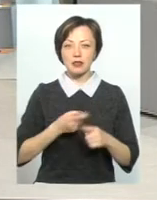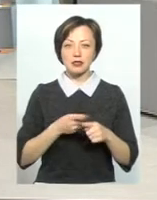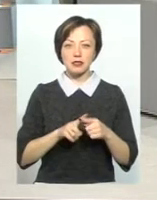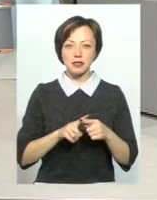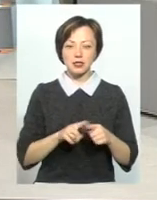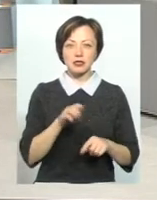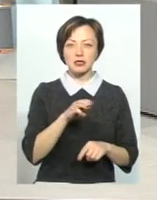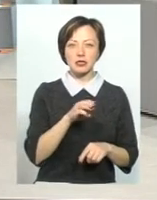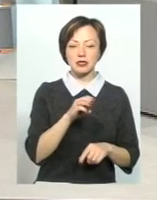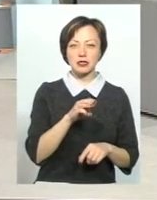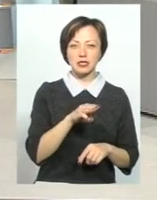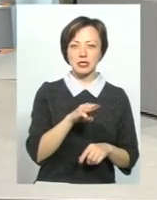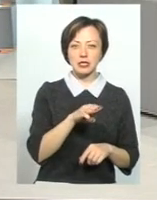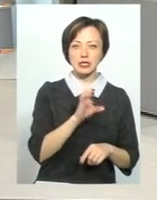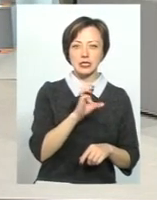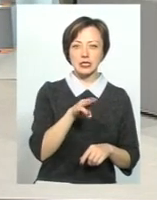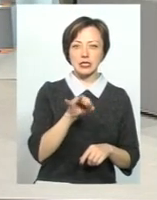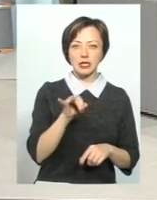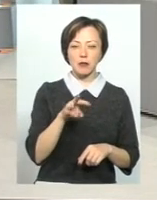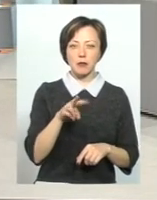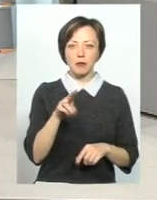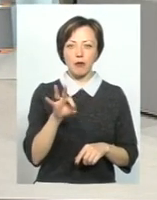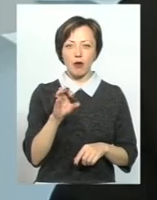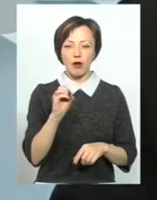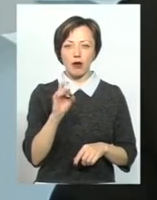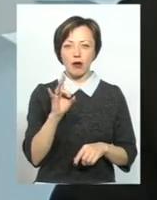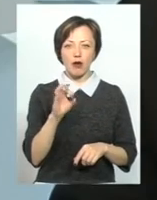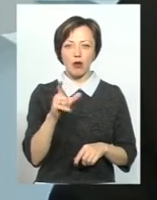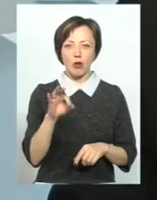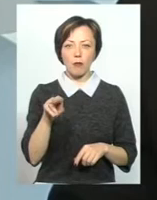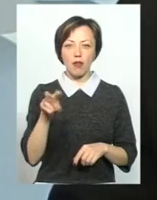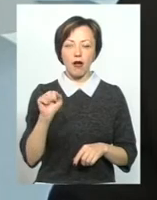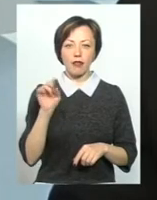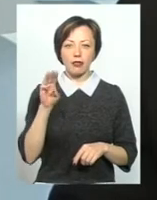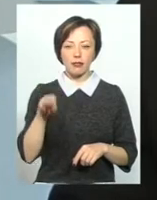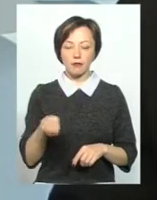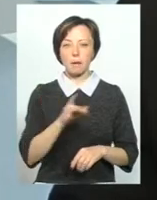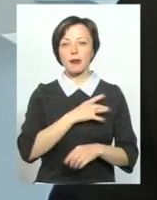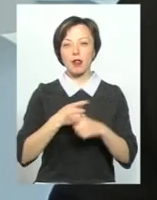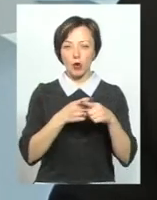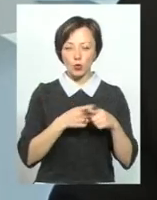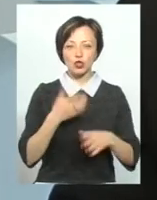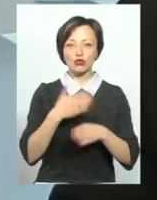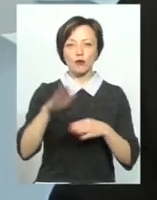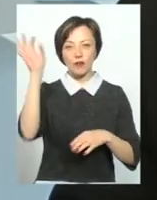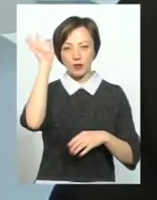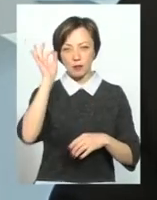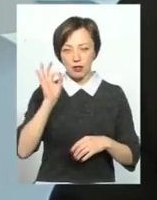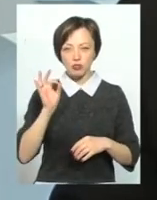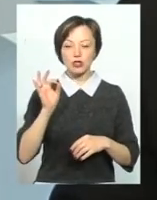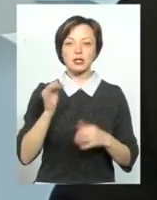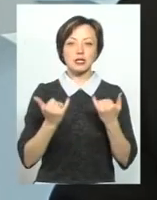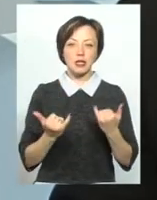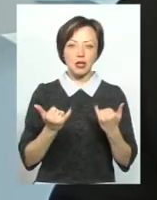і Ригаплант. Вони пройшли державні випробування в Україні, Білорусі, частково в Німеччині,